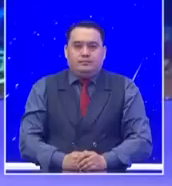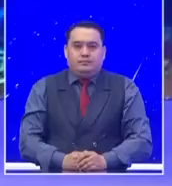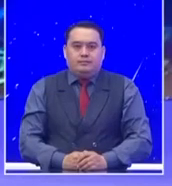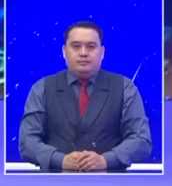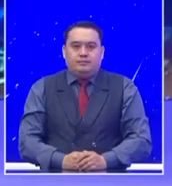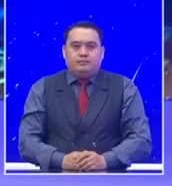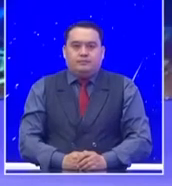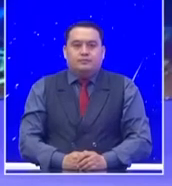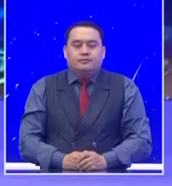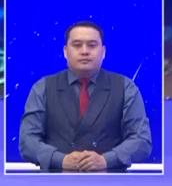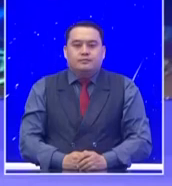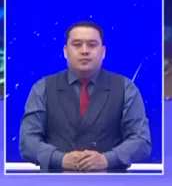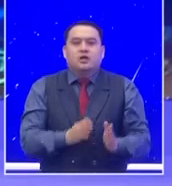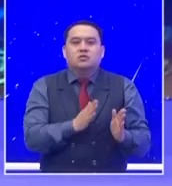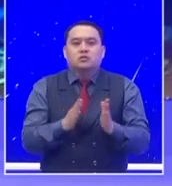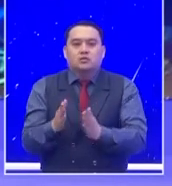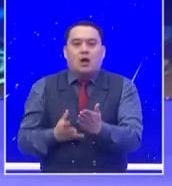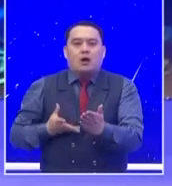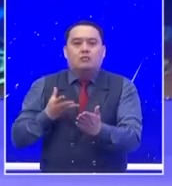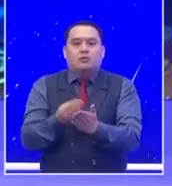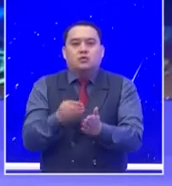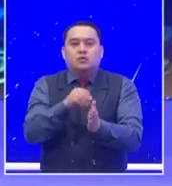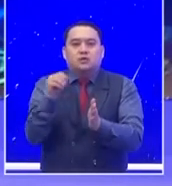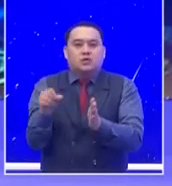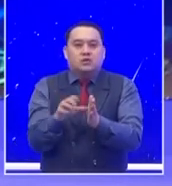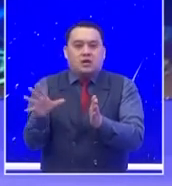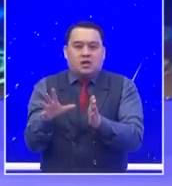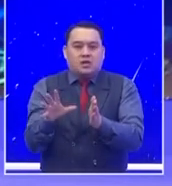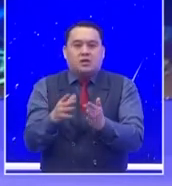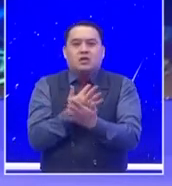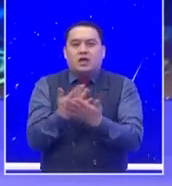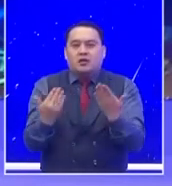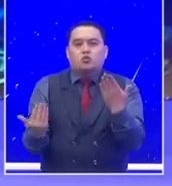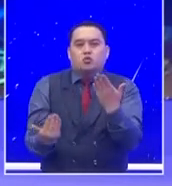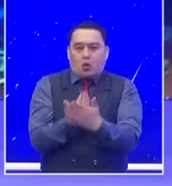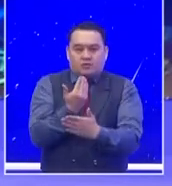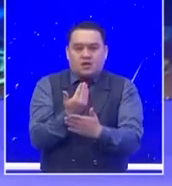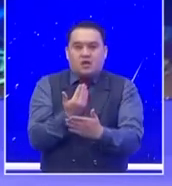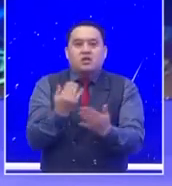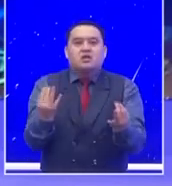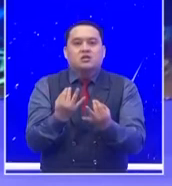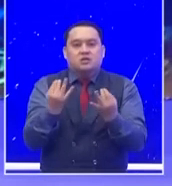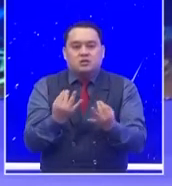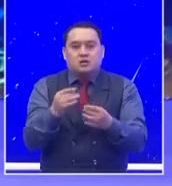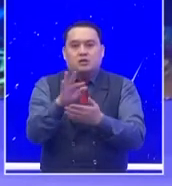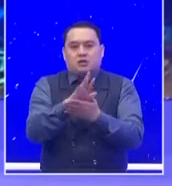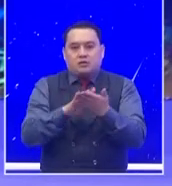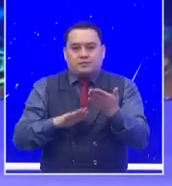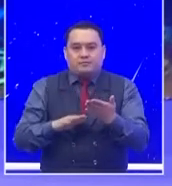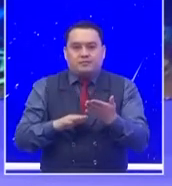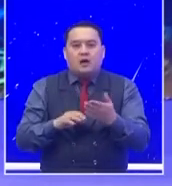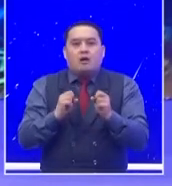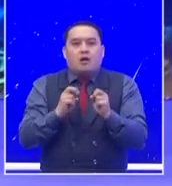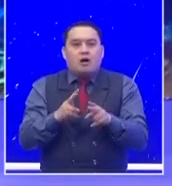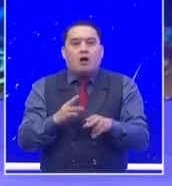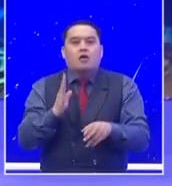в системе оплаты потребленной электроэнергии появились некоторые новшества и мень интересовался наш корреспондент евгения